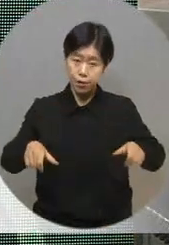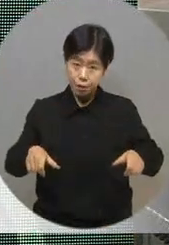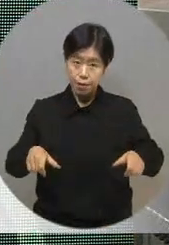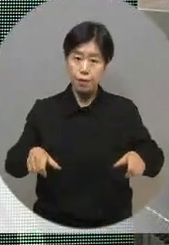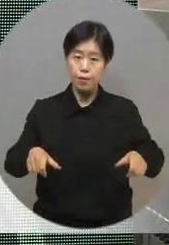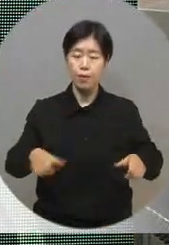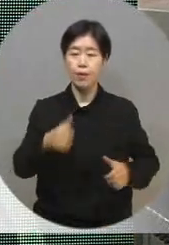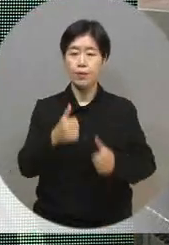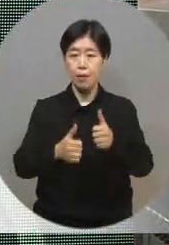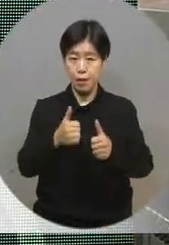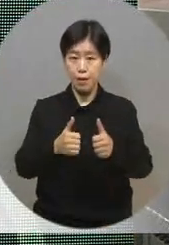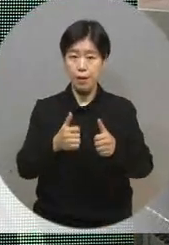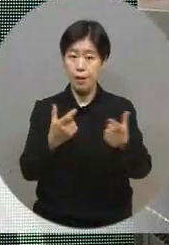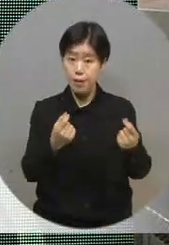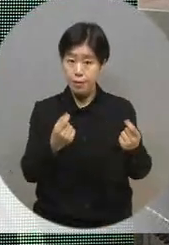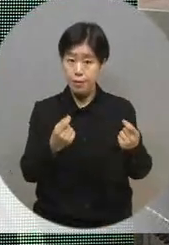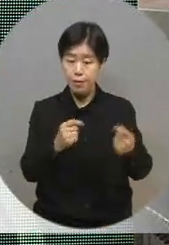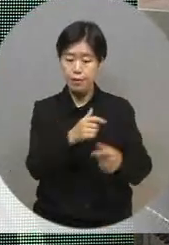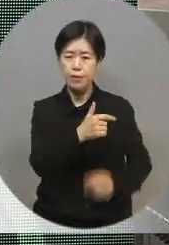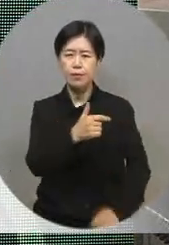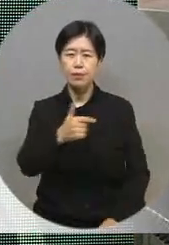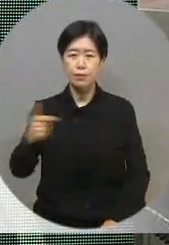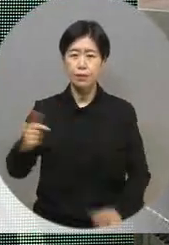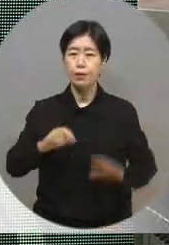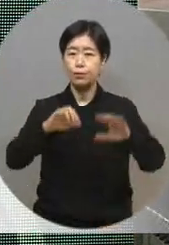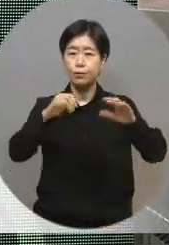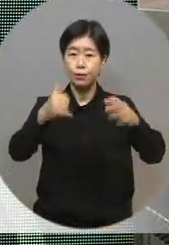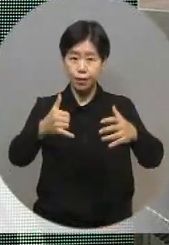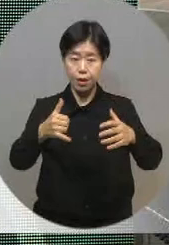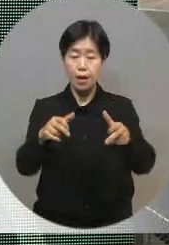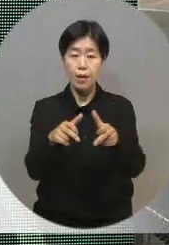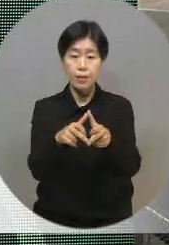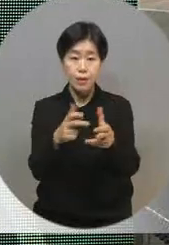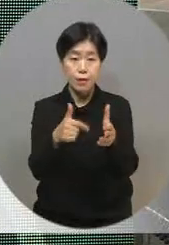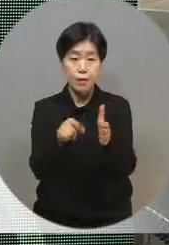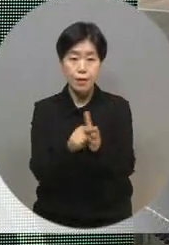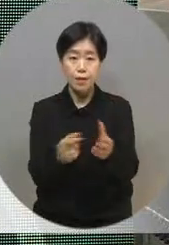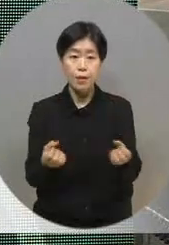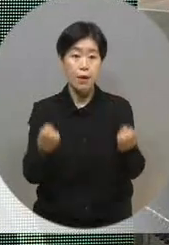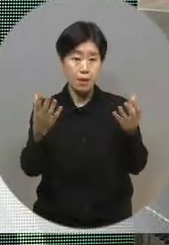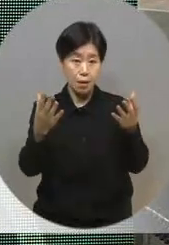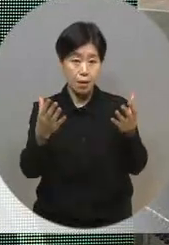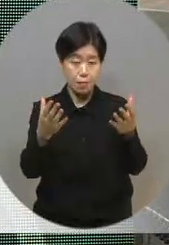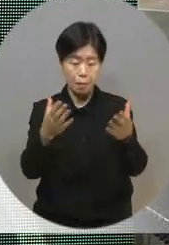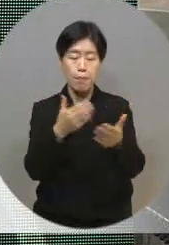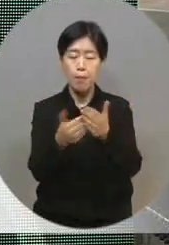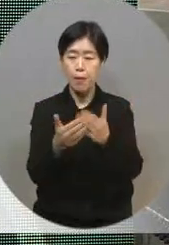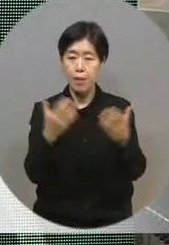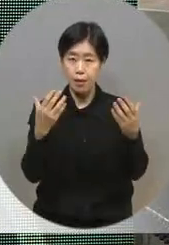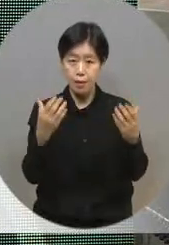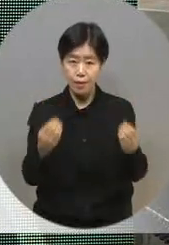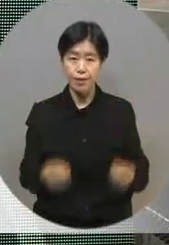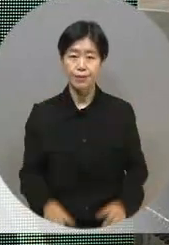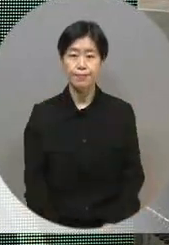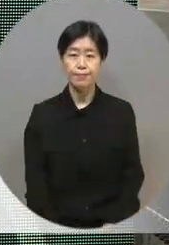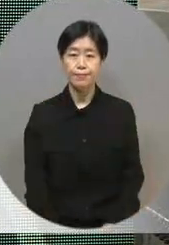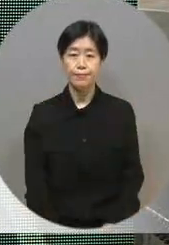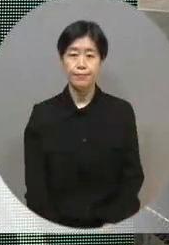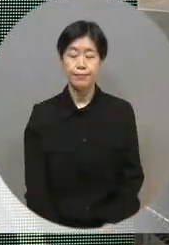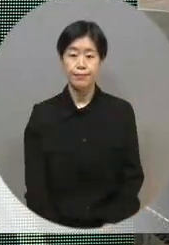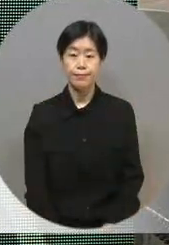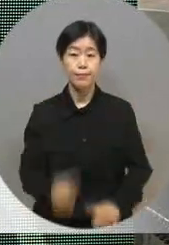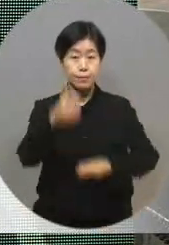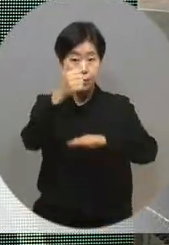같이 큰 규모의 장애인 국제대회를 개최하고 수많은 경험을 쌓으며 재력을